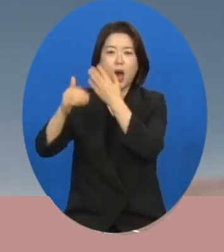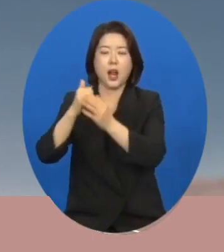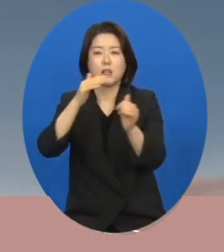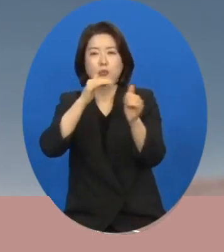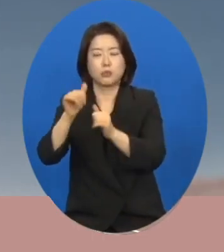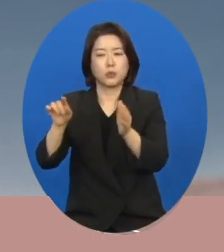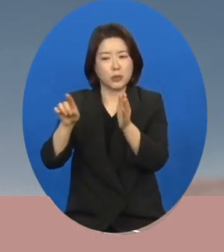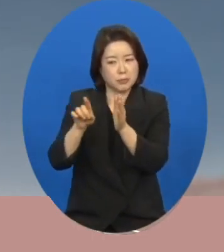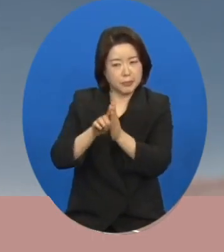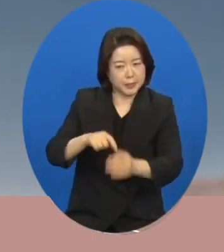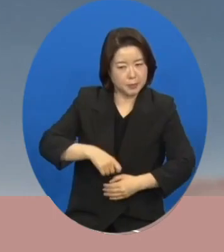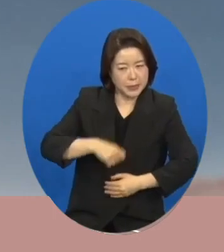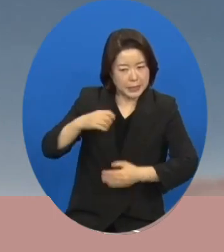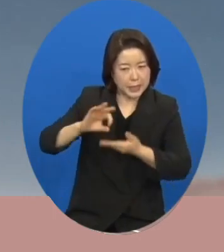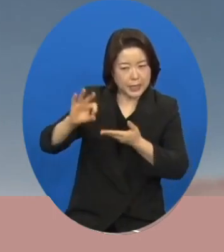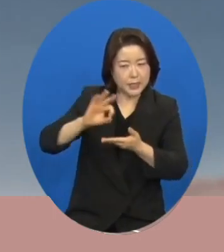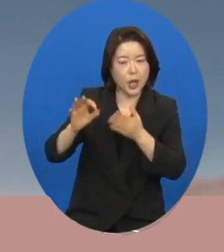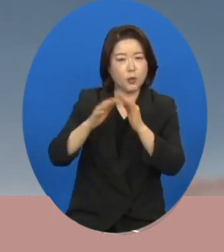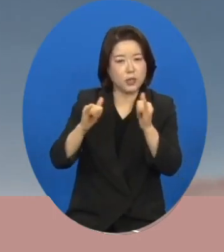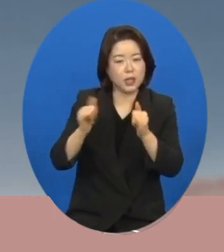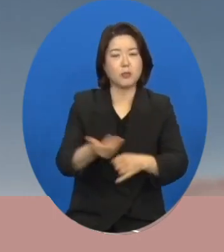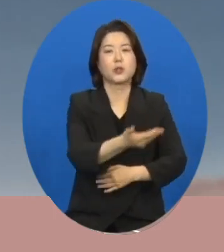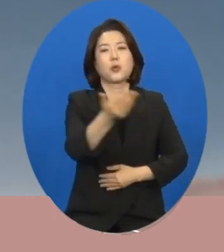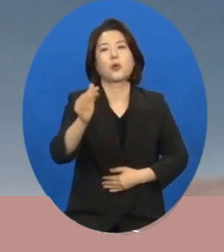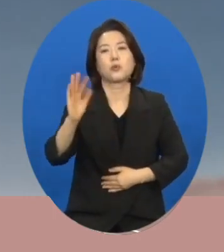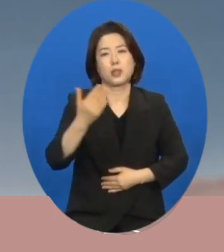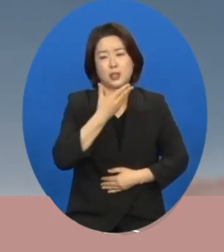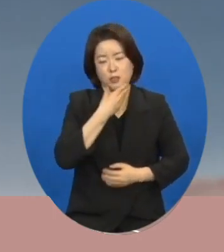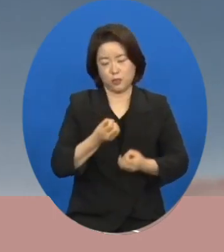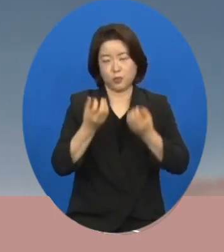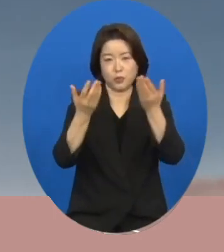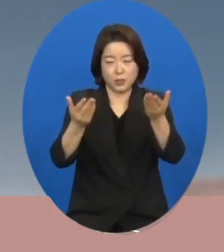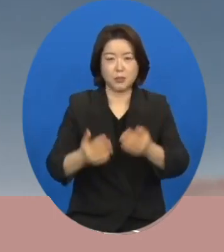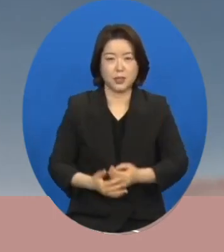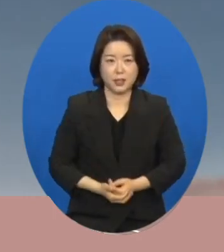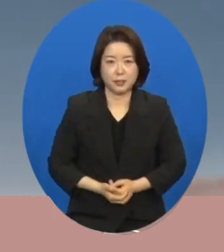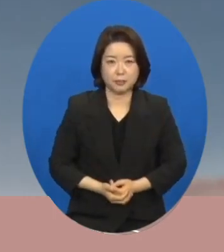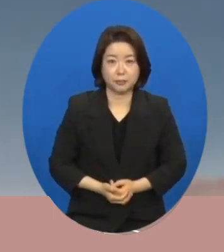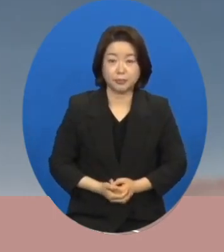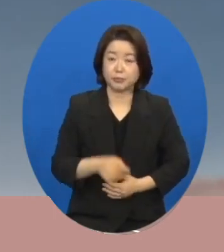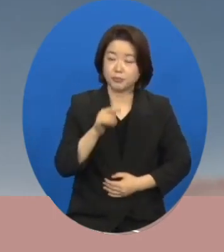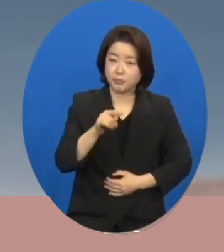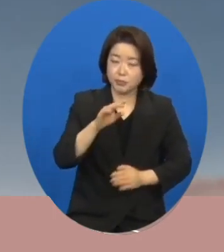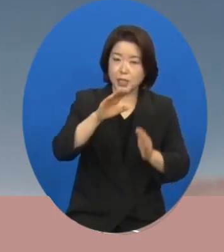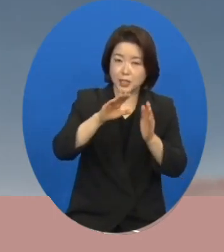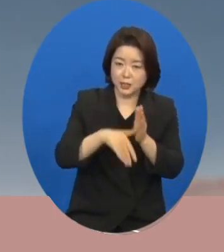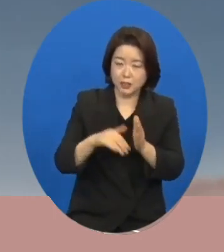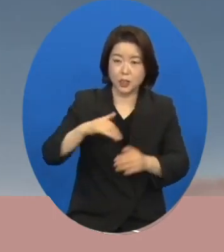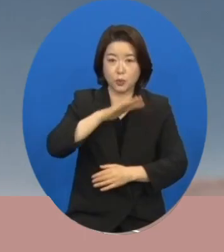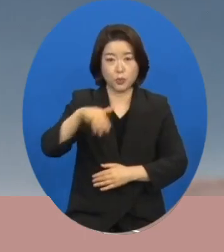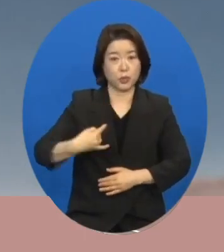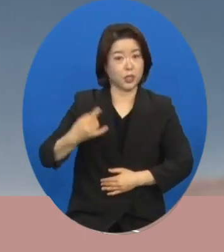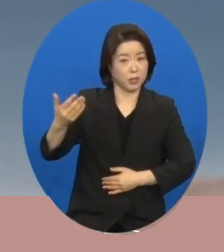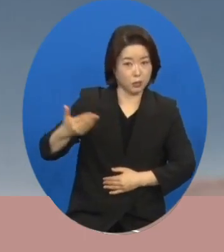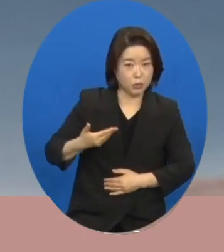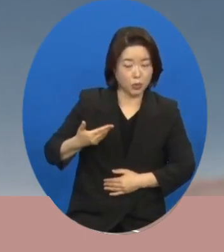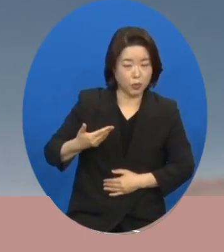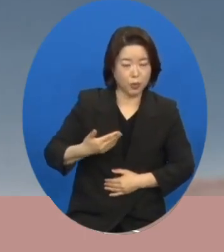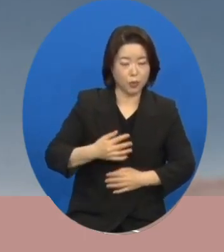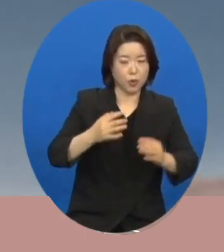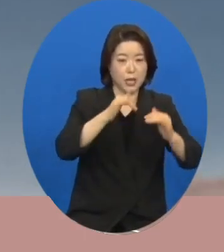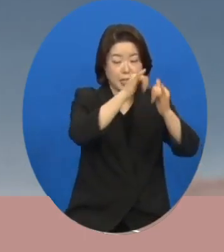너무나 중요한 시점이 우리가서 있다는 걸 아셔야 돼요 하나님이 왜 이런 시점을 우리에게 주셨고 역사를